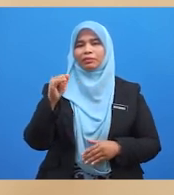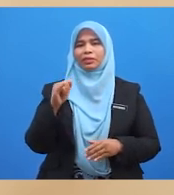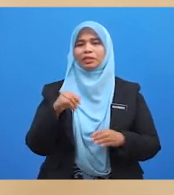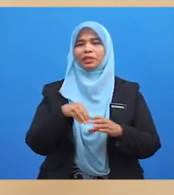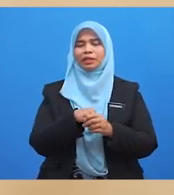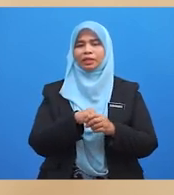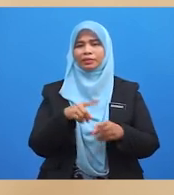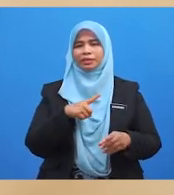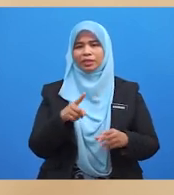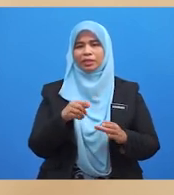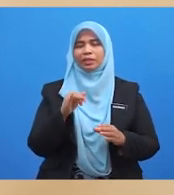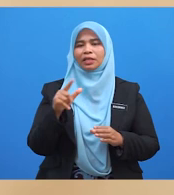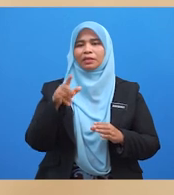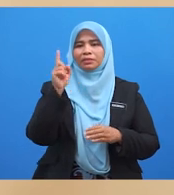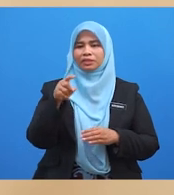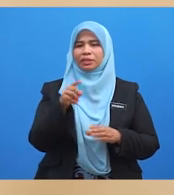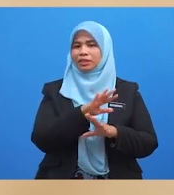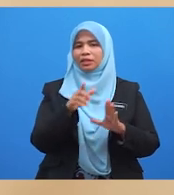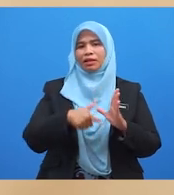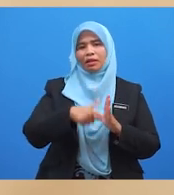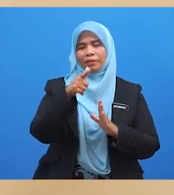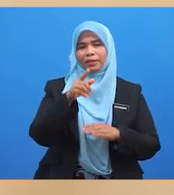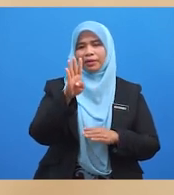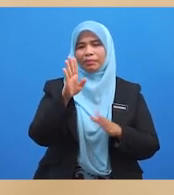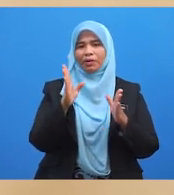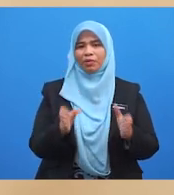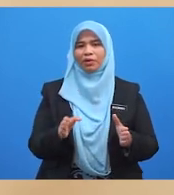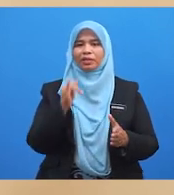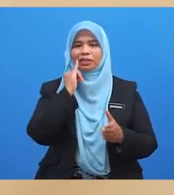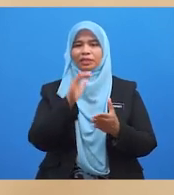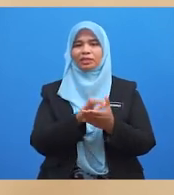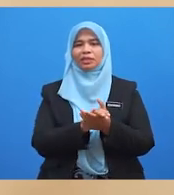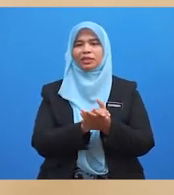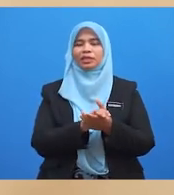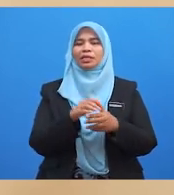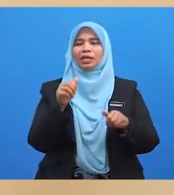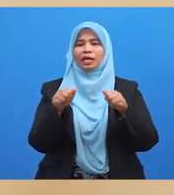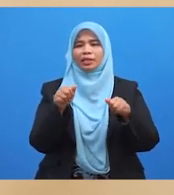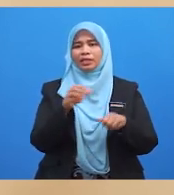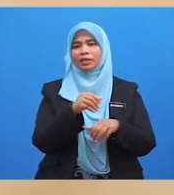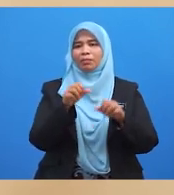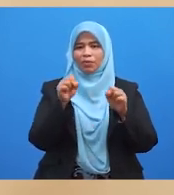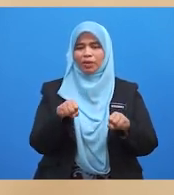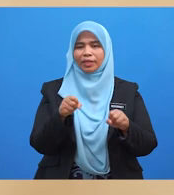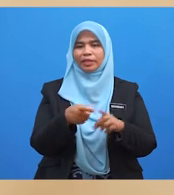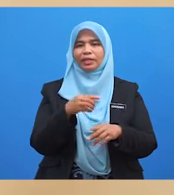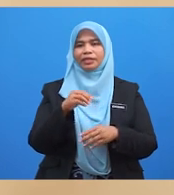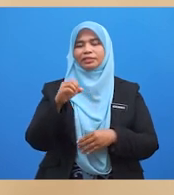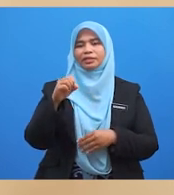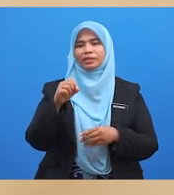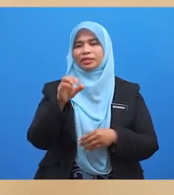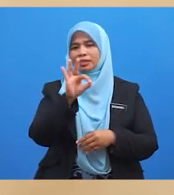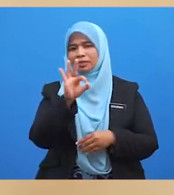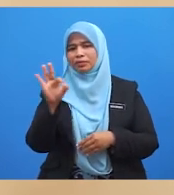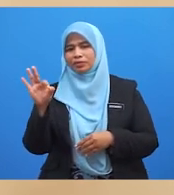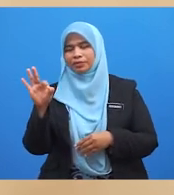melebihi 4 orang isteri, adil dan mampu dari segi tempat kosong. Soalan